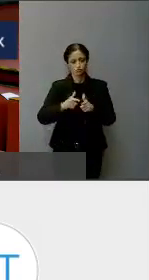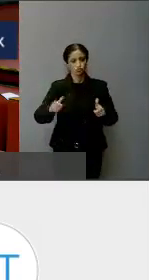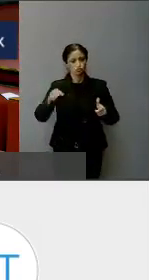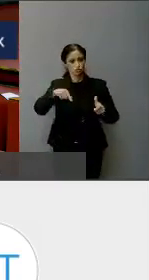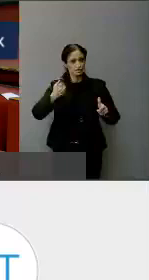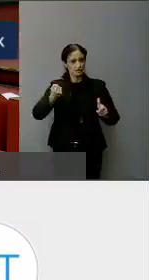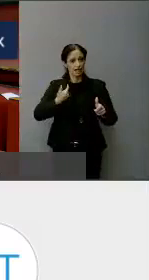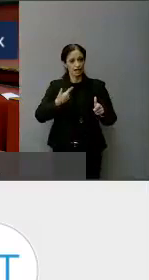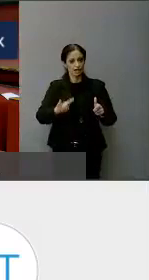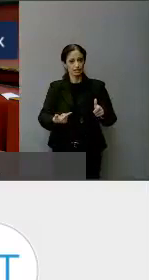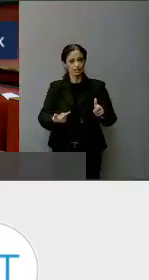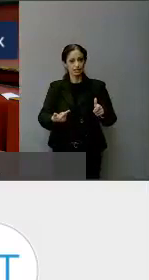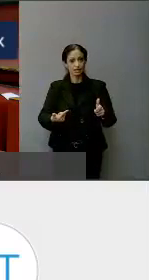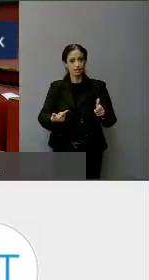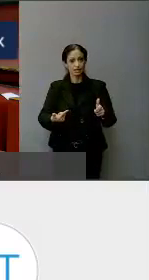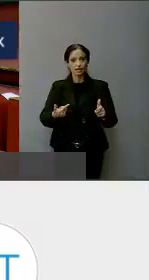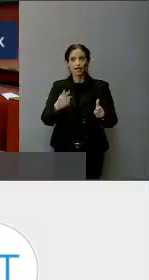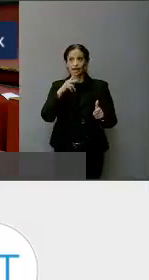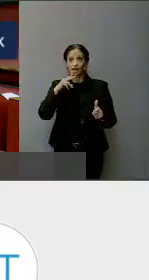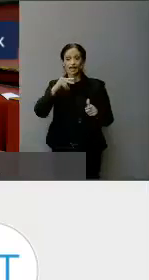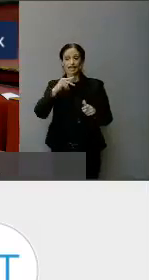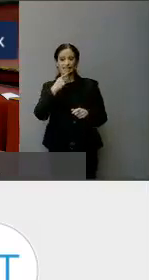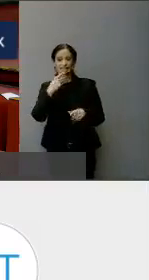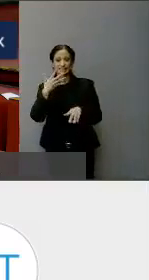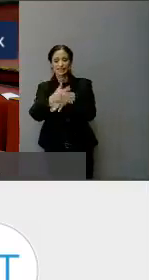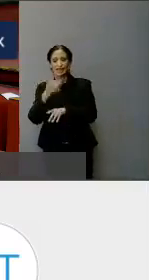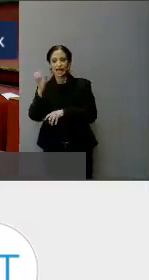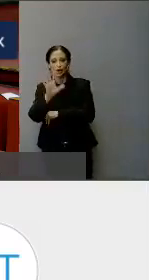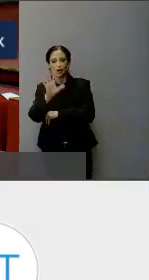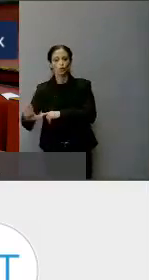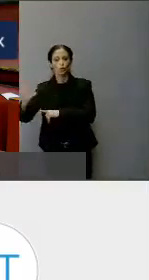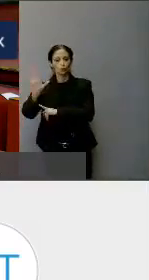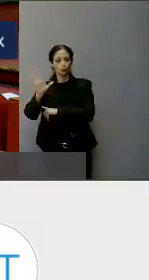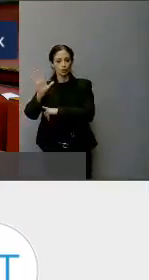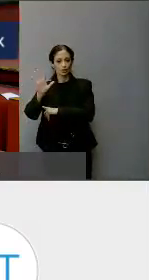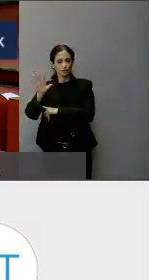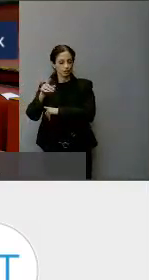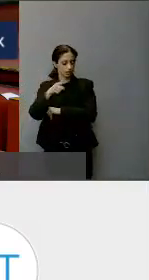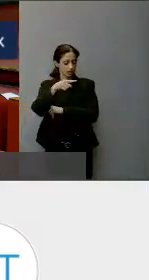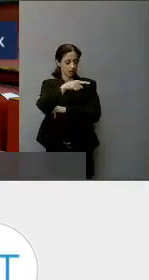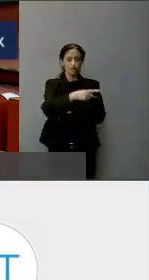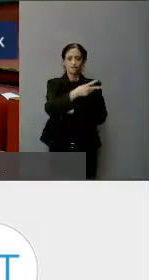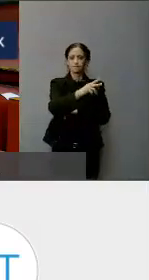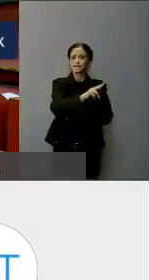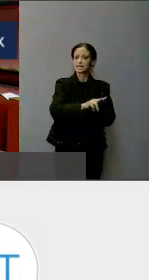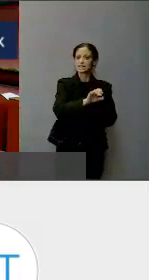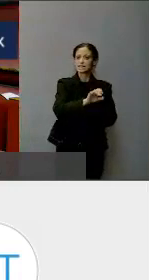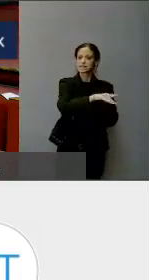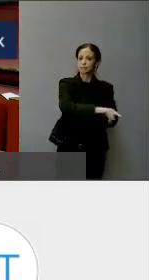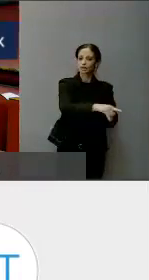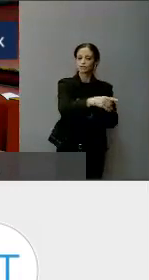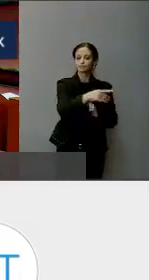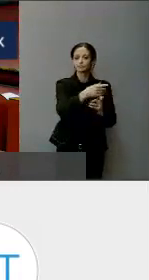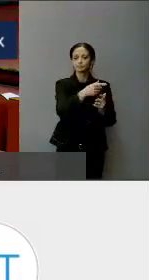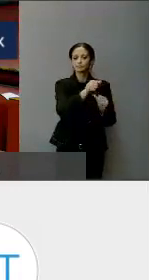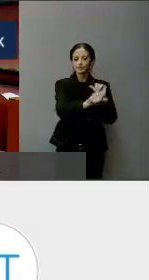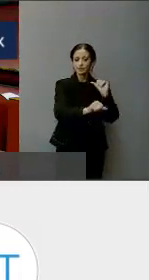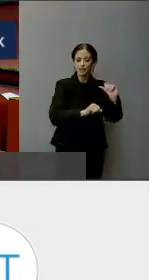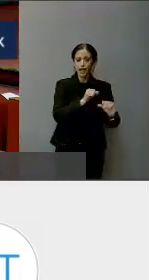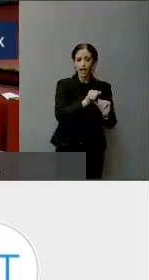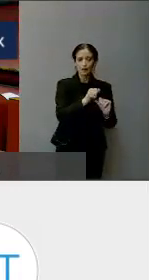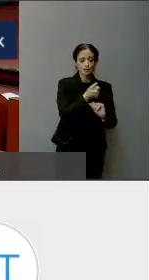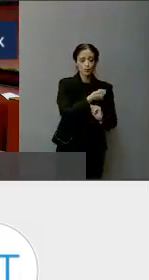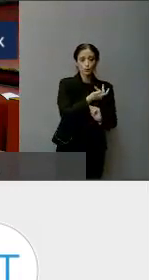dice l'europa a vesima non si stanno cambiando gli indici bensì il numero e la tipologia delle